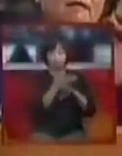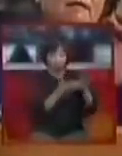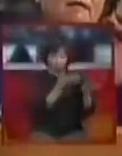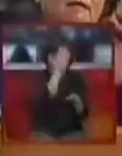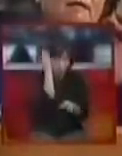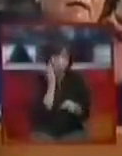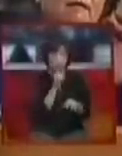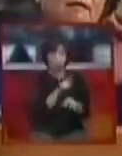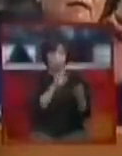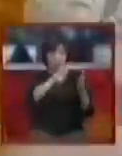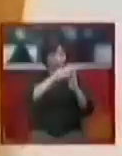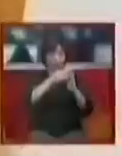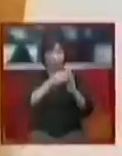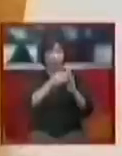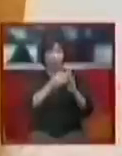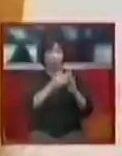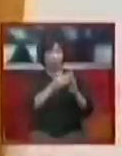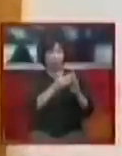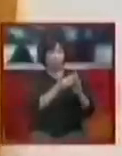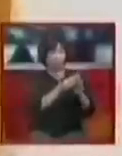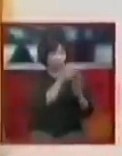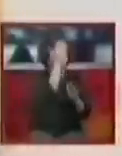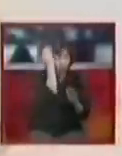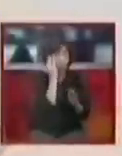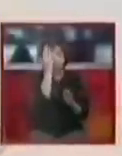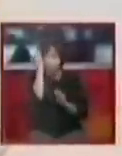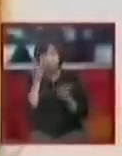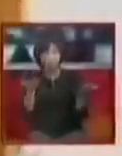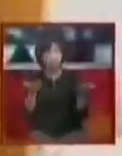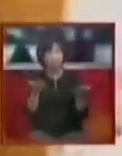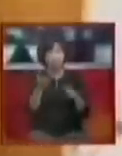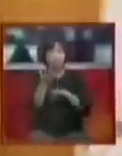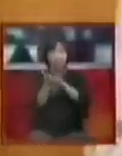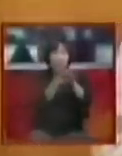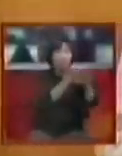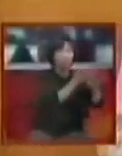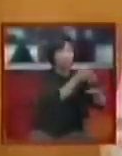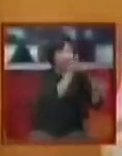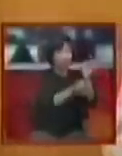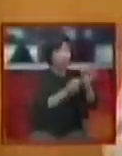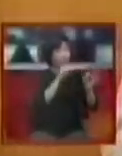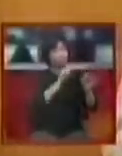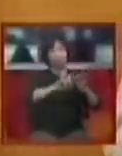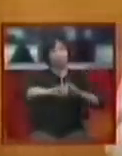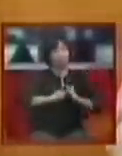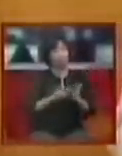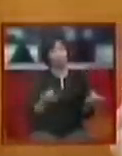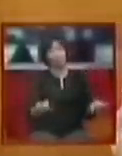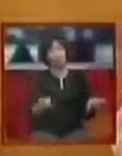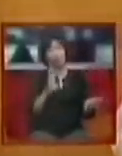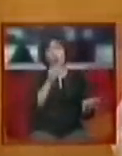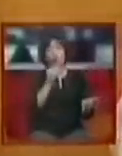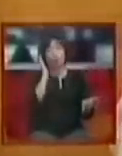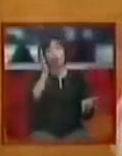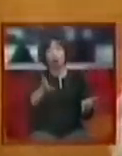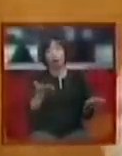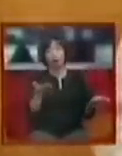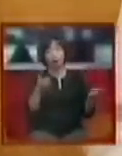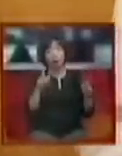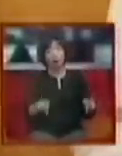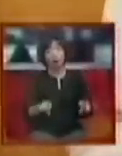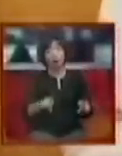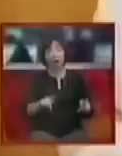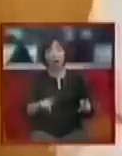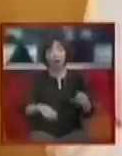makiusap sa aking mga barangay. At ang sabi ko po sa Carlay, kung hindi natin ito uunahin, walang gagawa nito. At